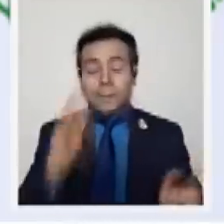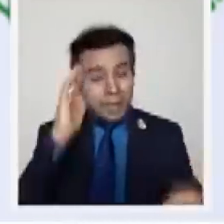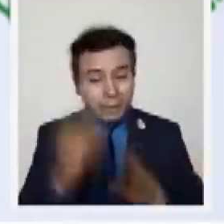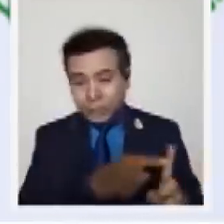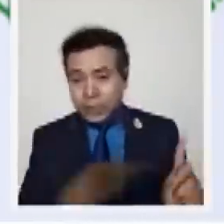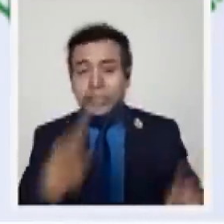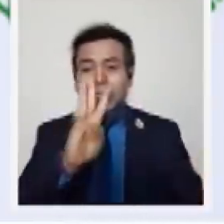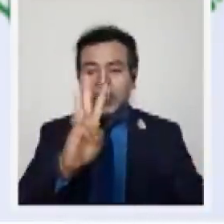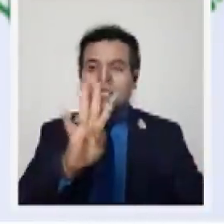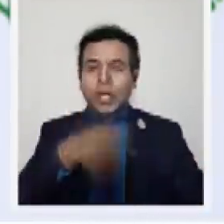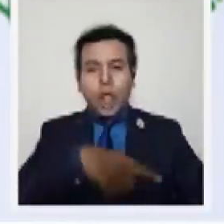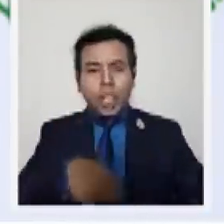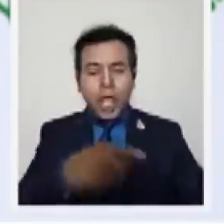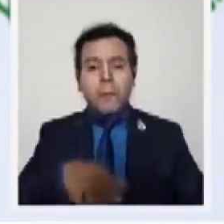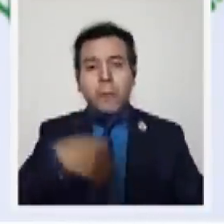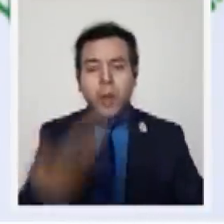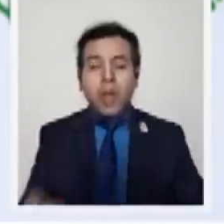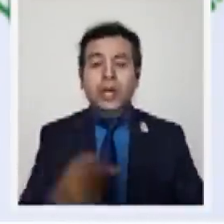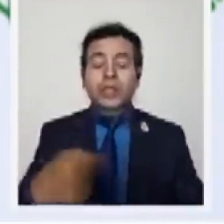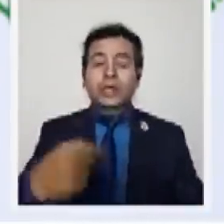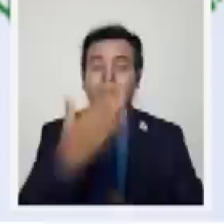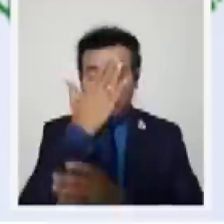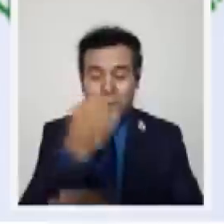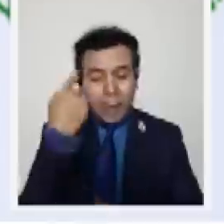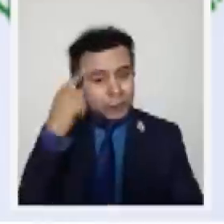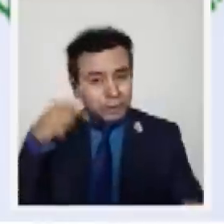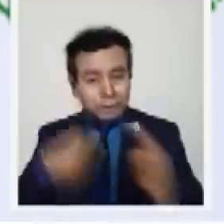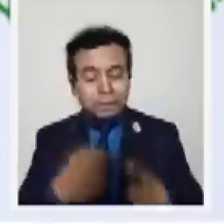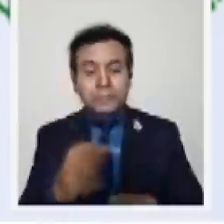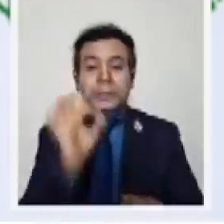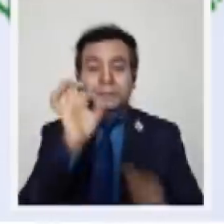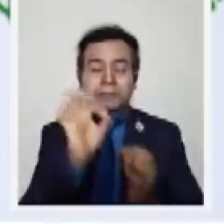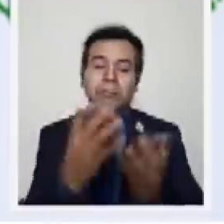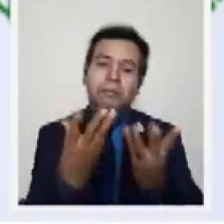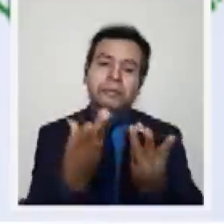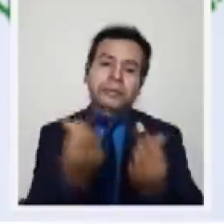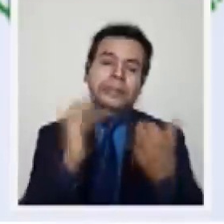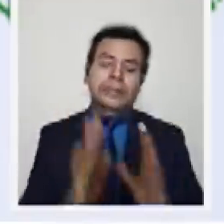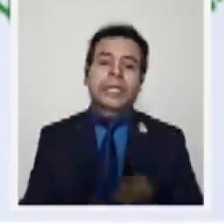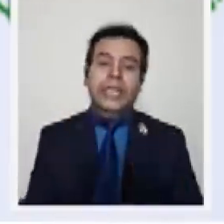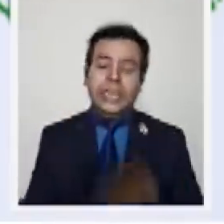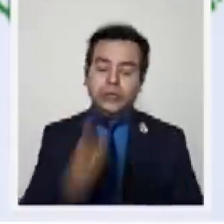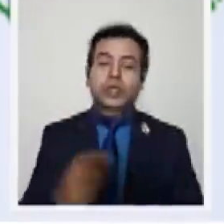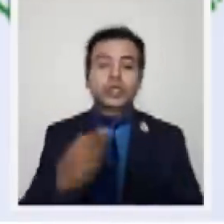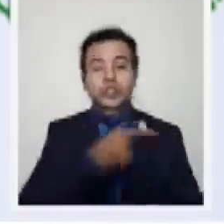যায়। 3 ঘন্টা পরে এই ভাইরাসের আর কার্যকারিতা থাকে না মৃতদেহ শরীরে, সেই জন্য মৃতদেহ থেকে এই